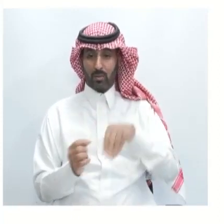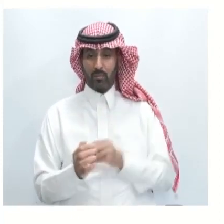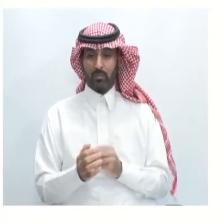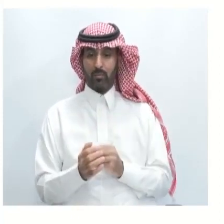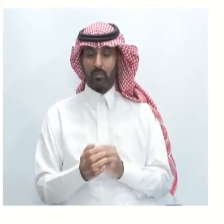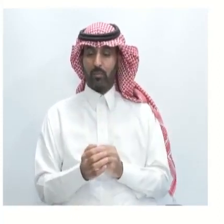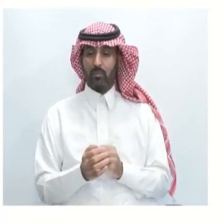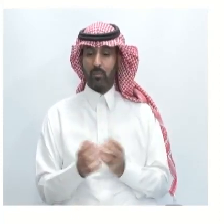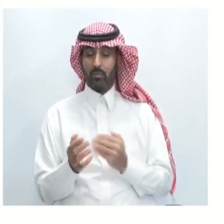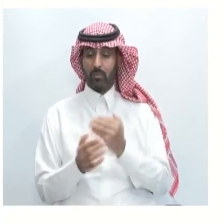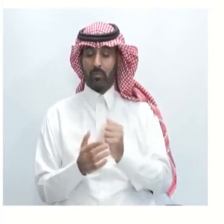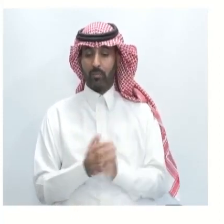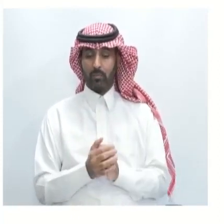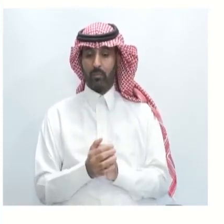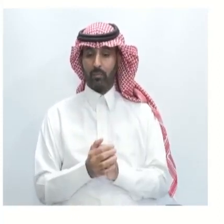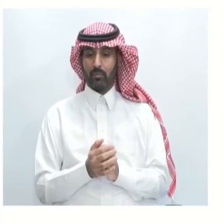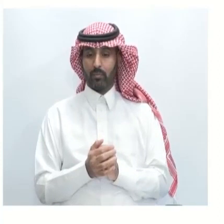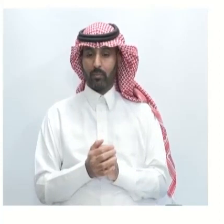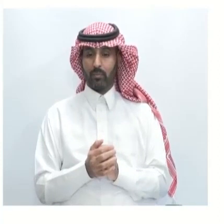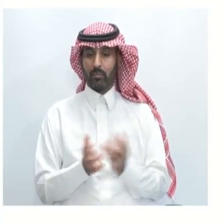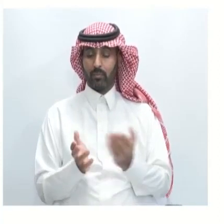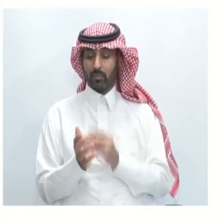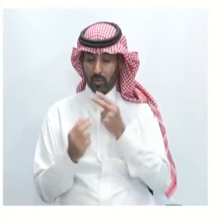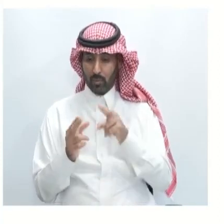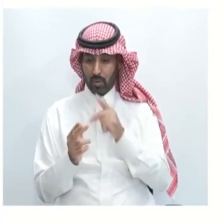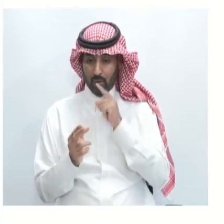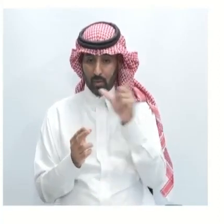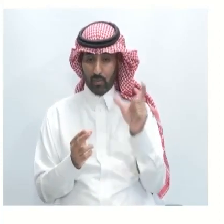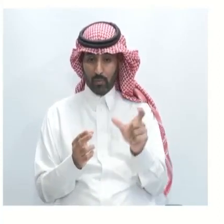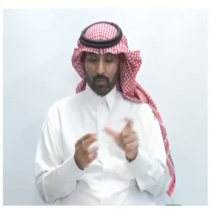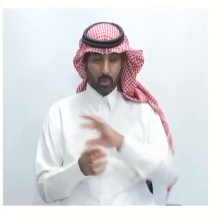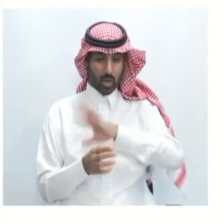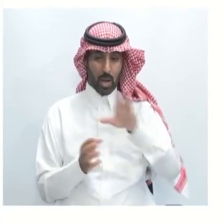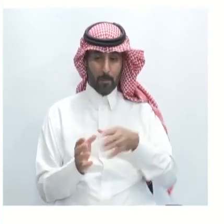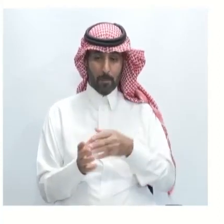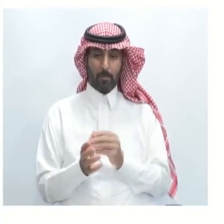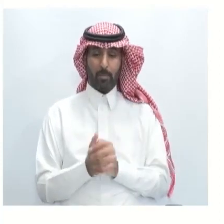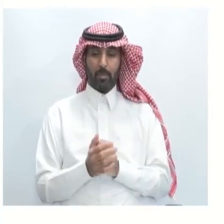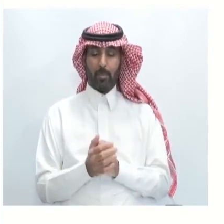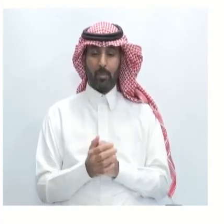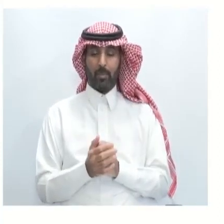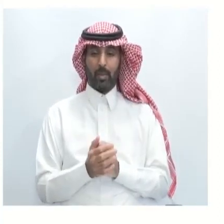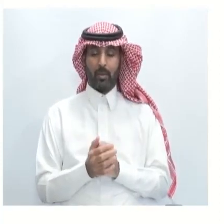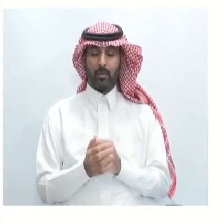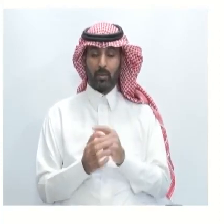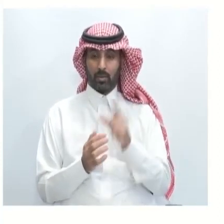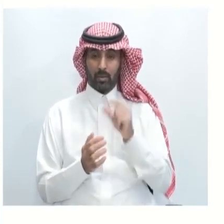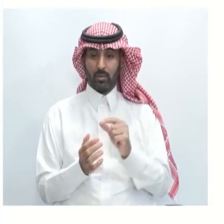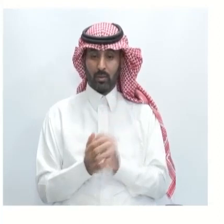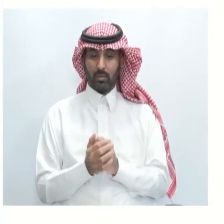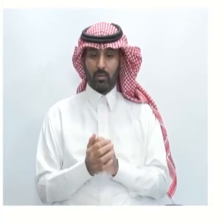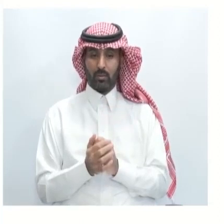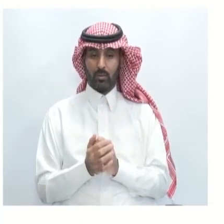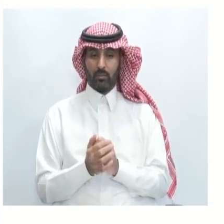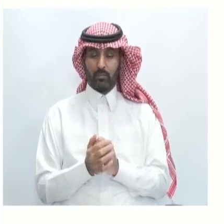كلي بحيث تبدا الالفاظ التي تدل على الكليه اذا كانت هو باختصار شديد يقول